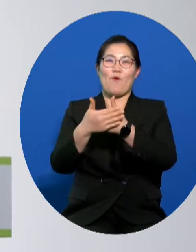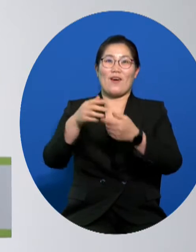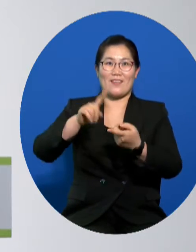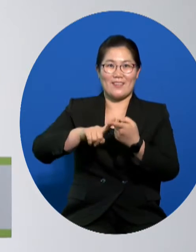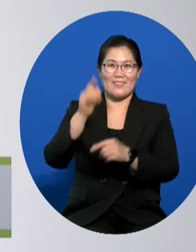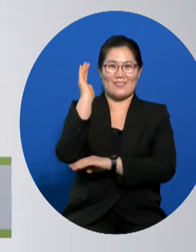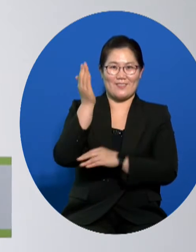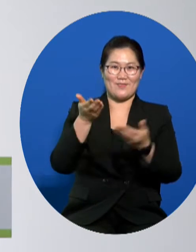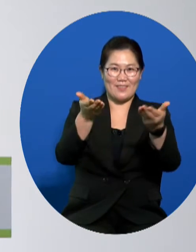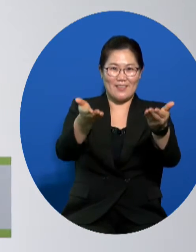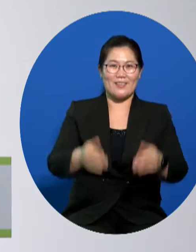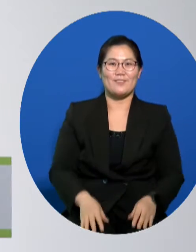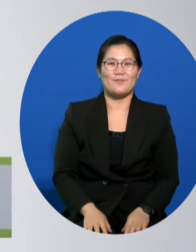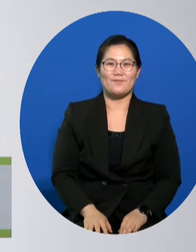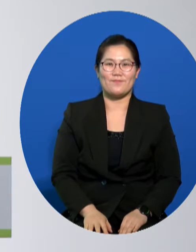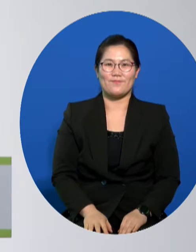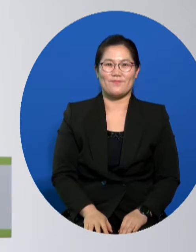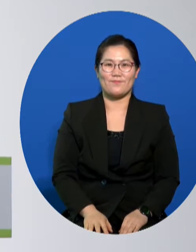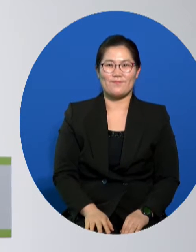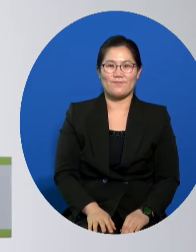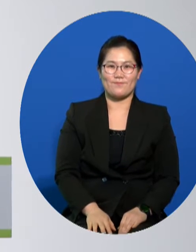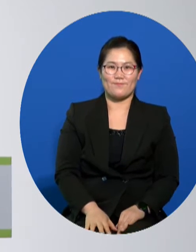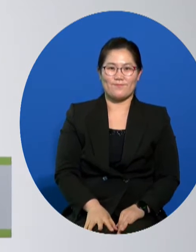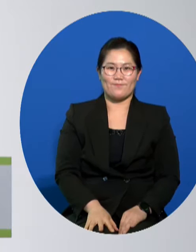통해서 함께 만나보겠습니다.